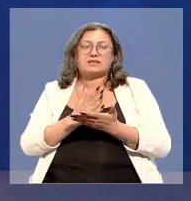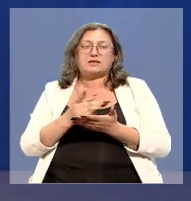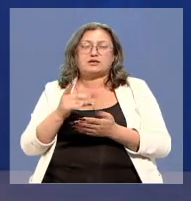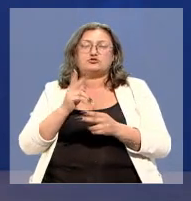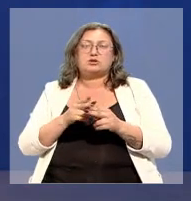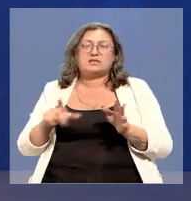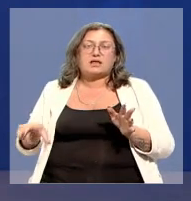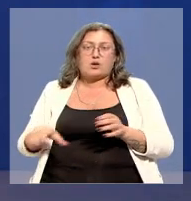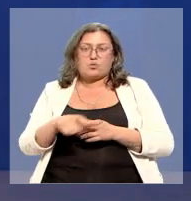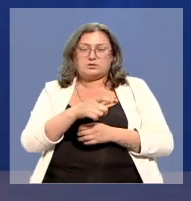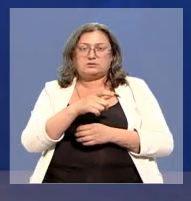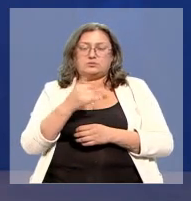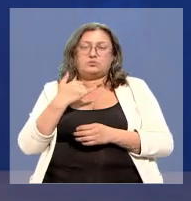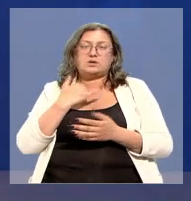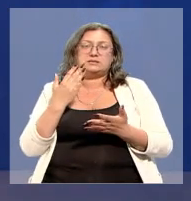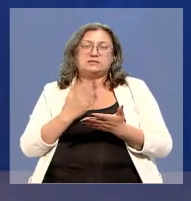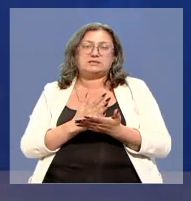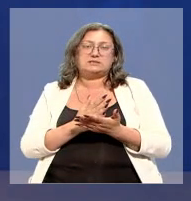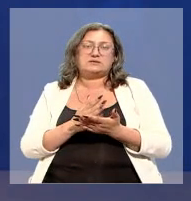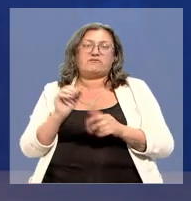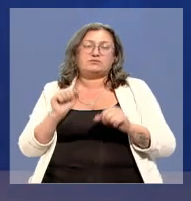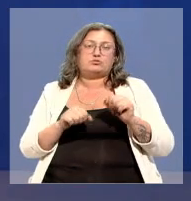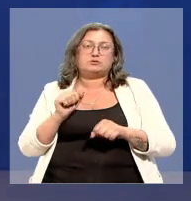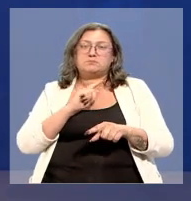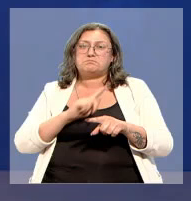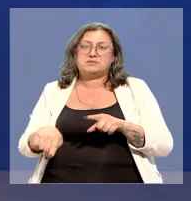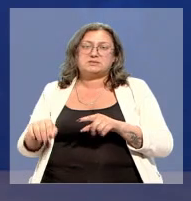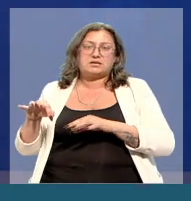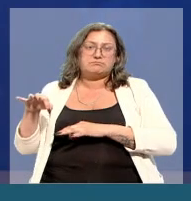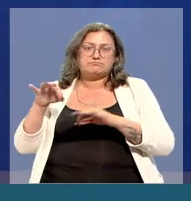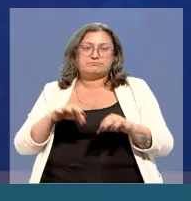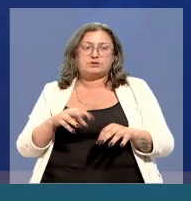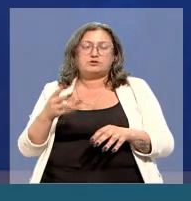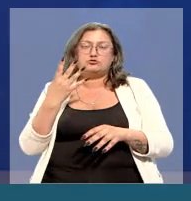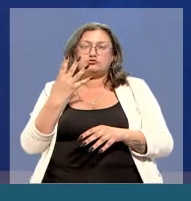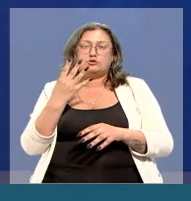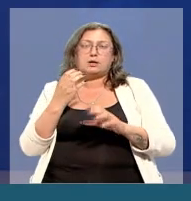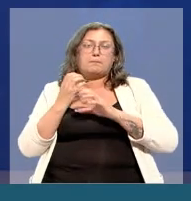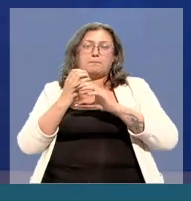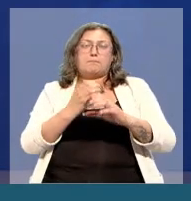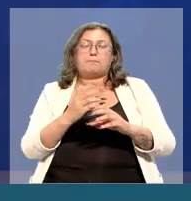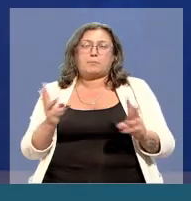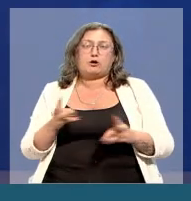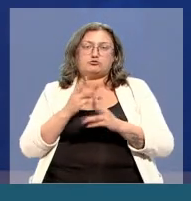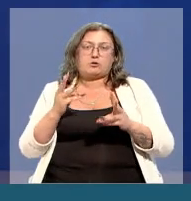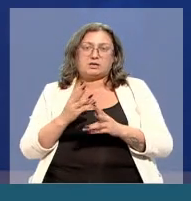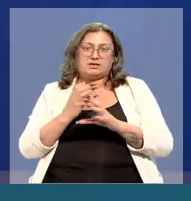расположения железных дорог, у нас имеется возможность оперативного привлечения 4 пожарных поездов на территории области.